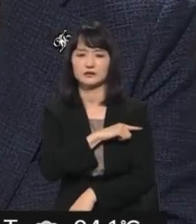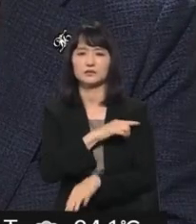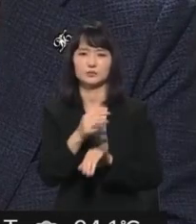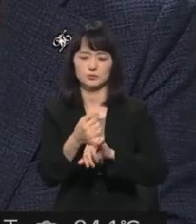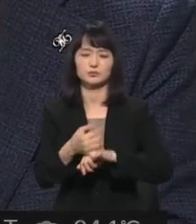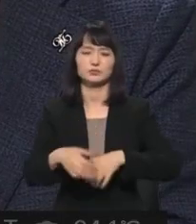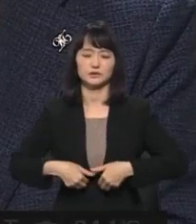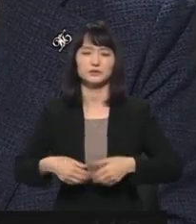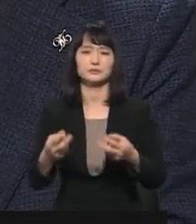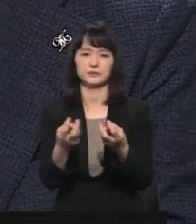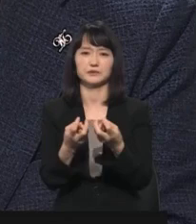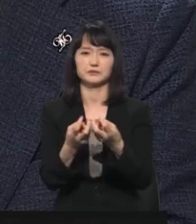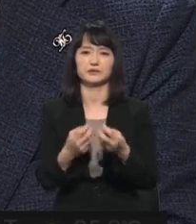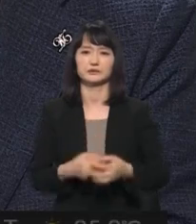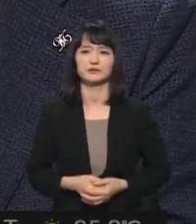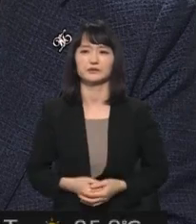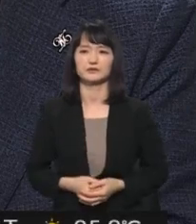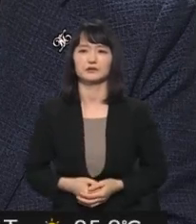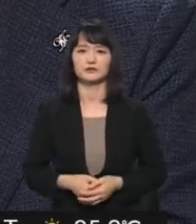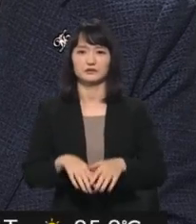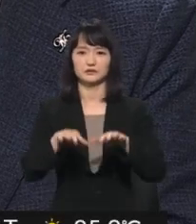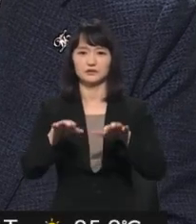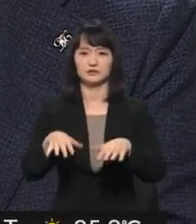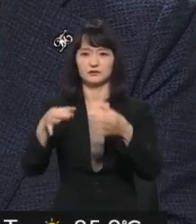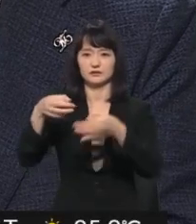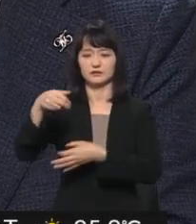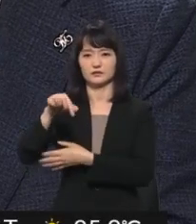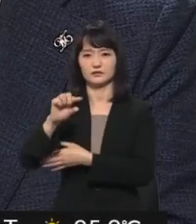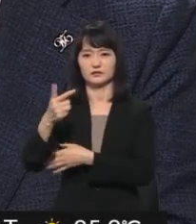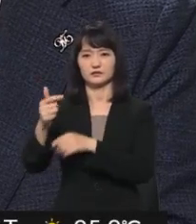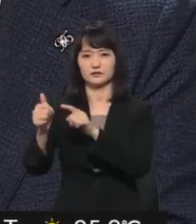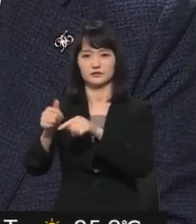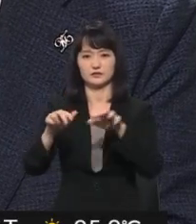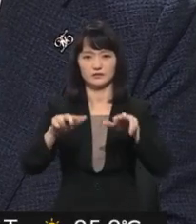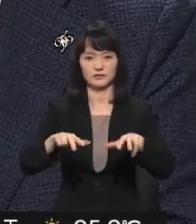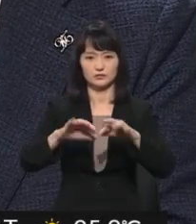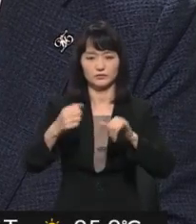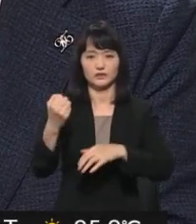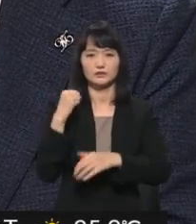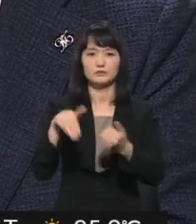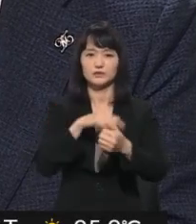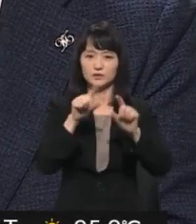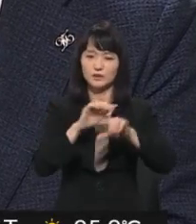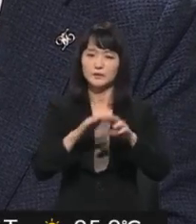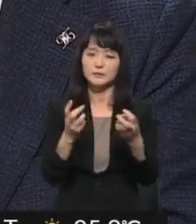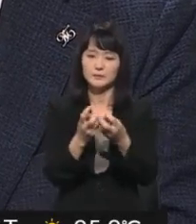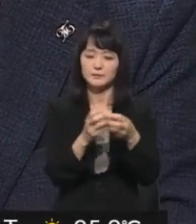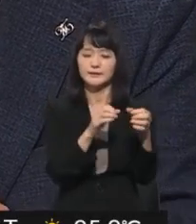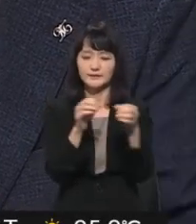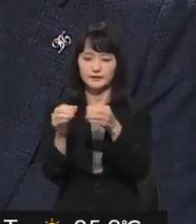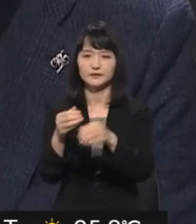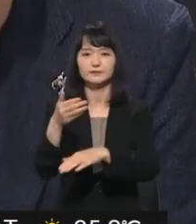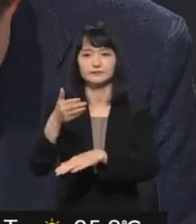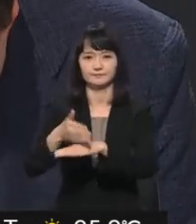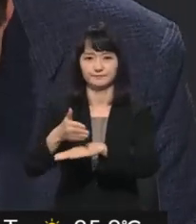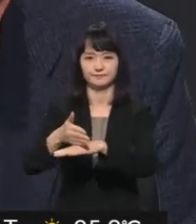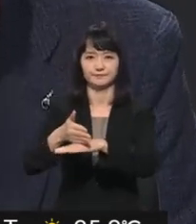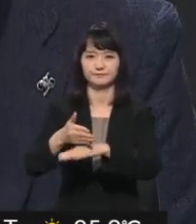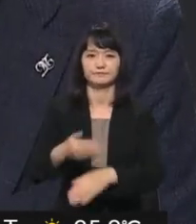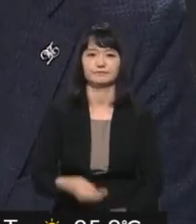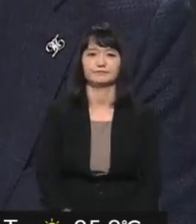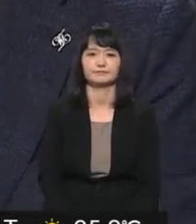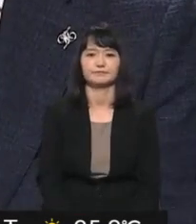알겠습니다 오늘 김지헌 전체 고 있는 부터 지금 국민의 임 상황 그리고 협박에 대한 얘기 들어봤습니다 그래서 고맙습니다